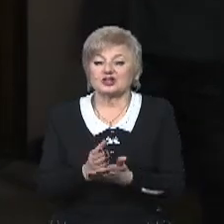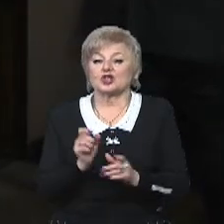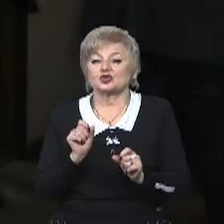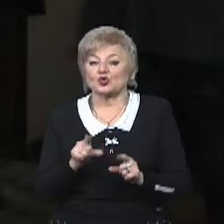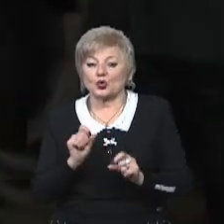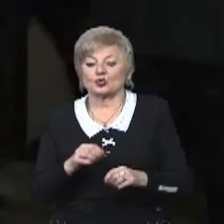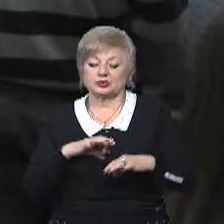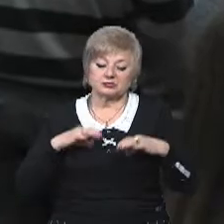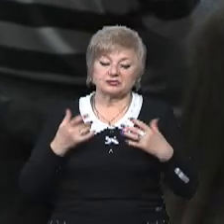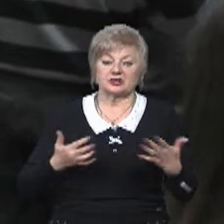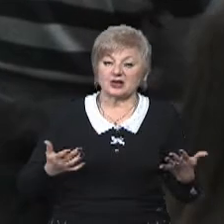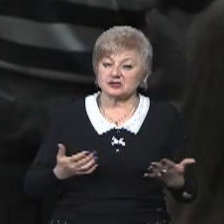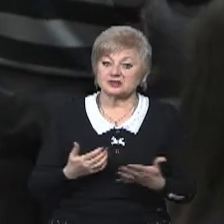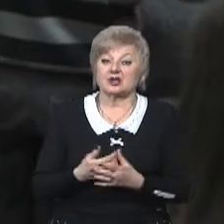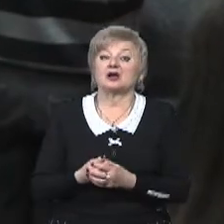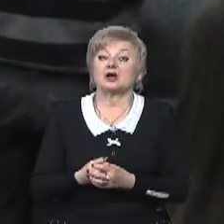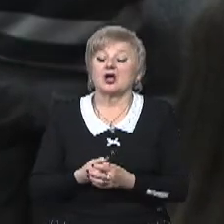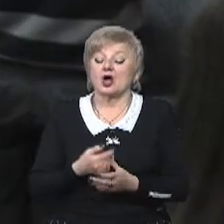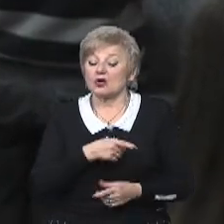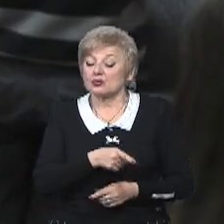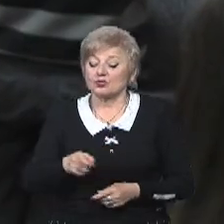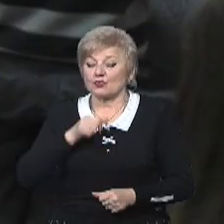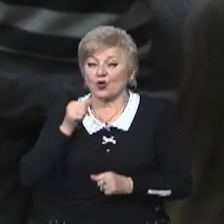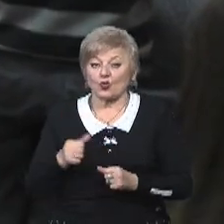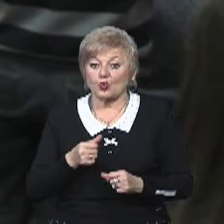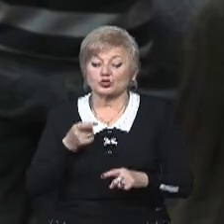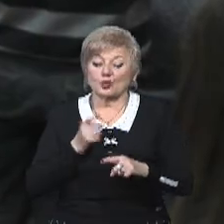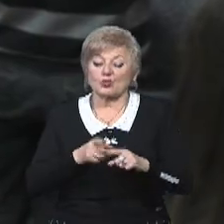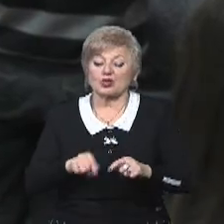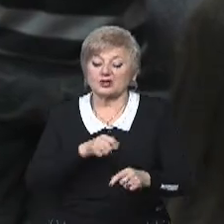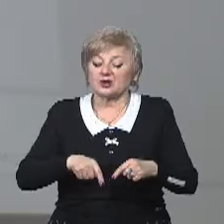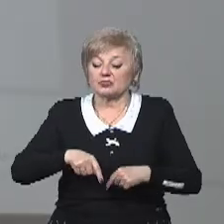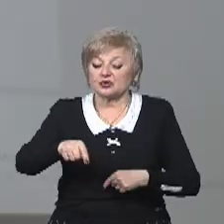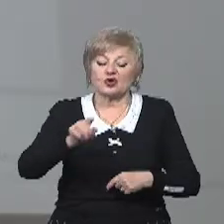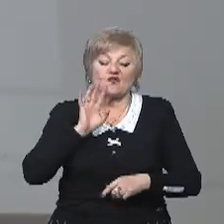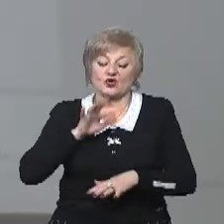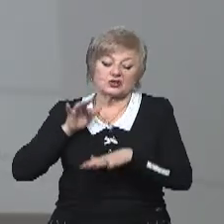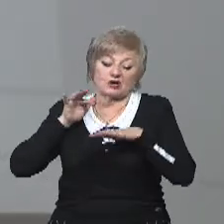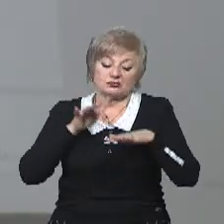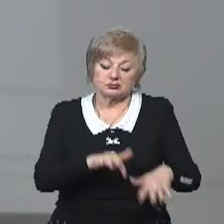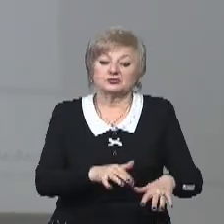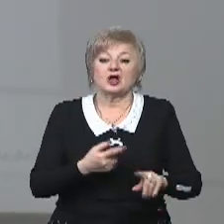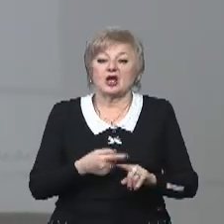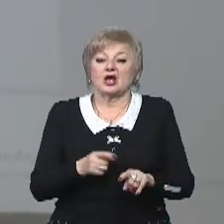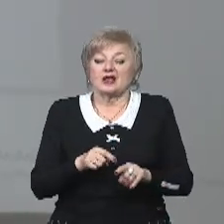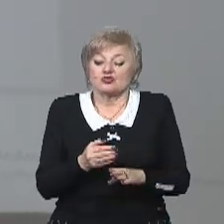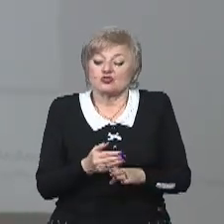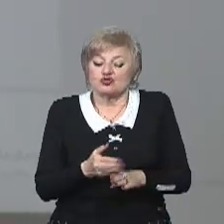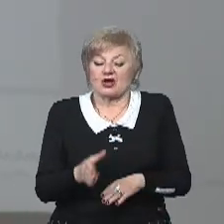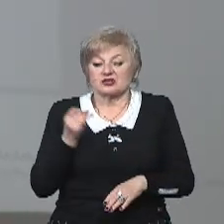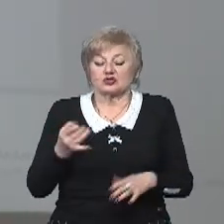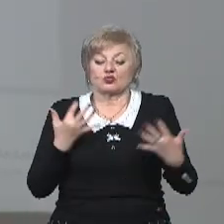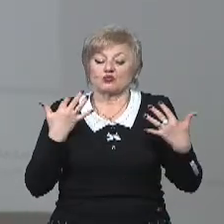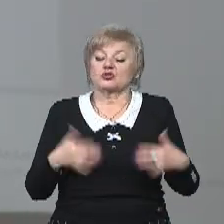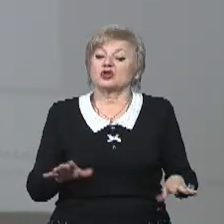насправді вражає. Протягом останніх років півкілометра берегової лінії пішло під воду. А це означає, що ту частину історії вже